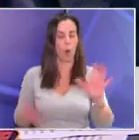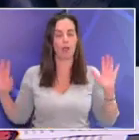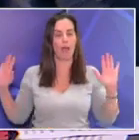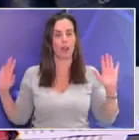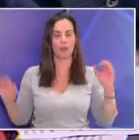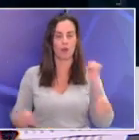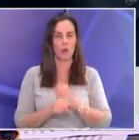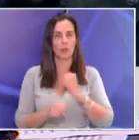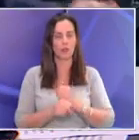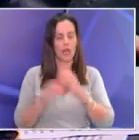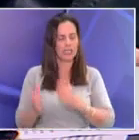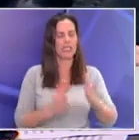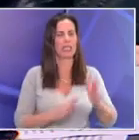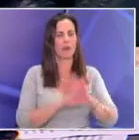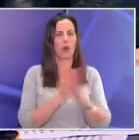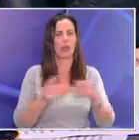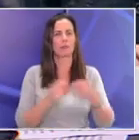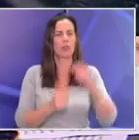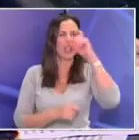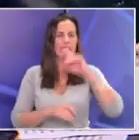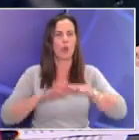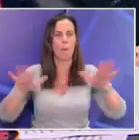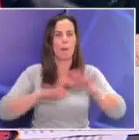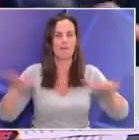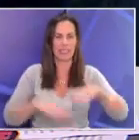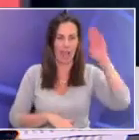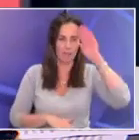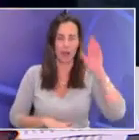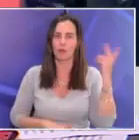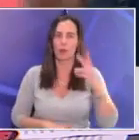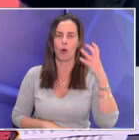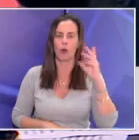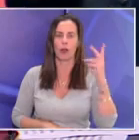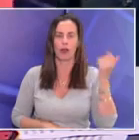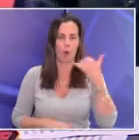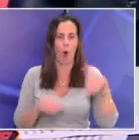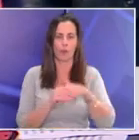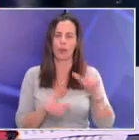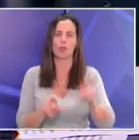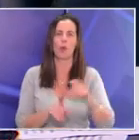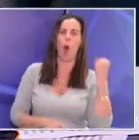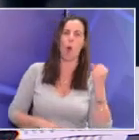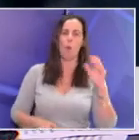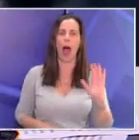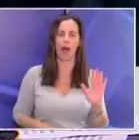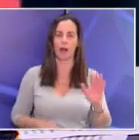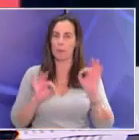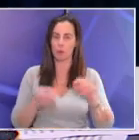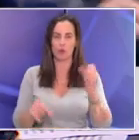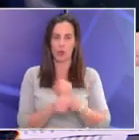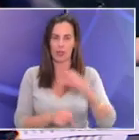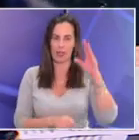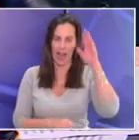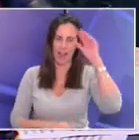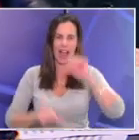מהם והולכת לעשות איזשהו סדר בכל הסיפור הזה של הזיהום במפרץ. וכמובן תמיד העובדים הם בני ערובה. בדיוק כמו שעשו